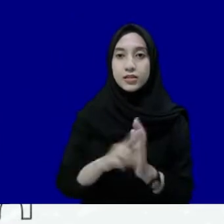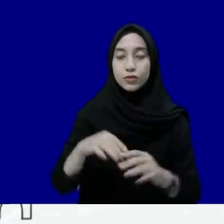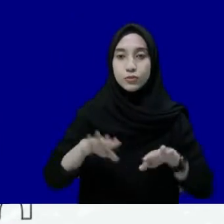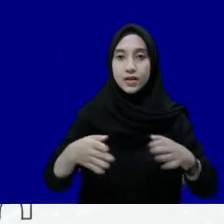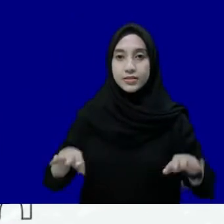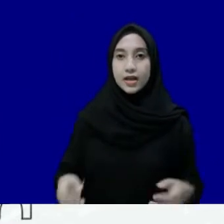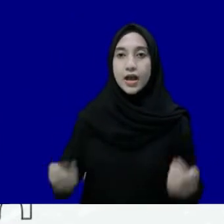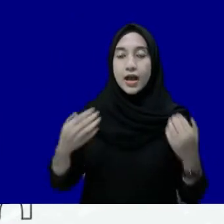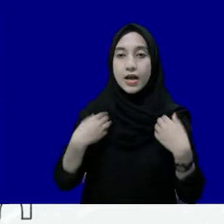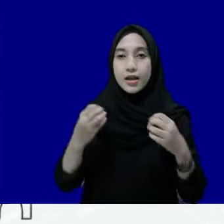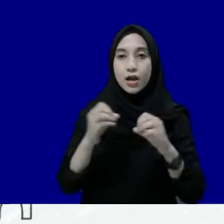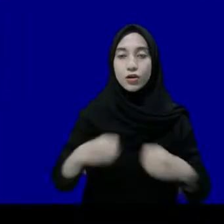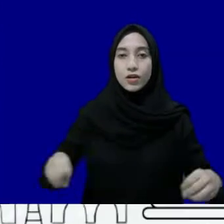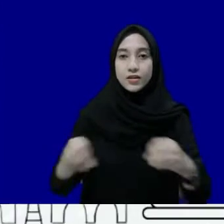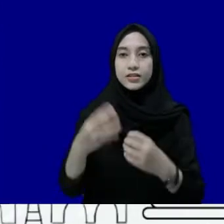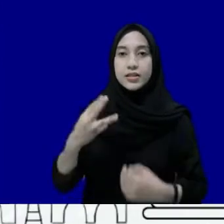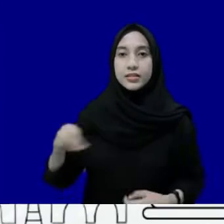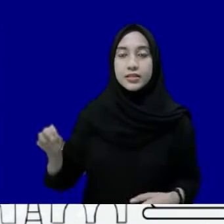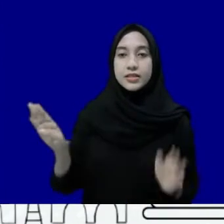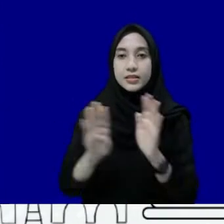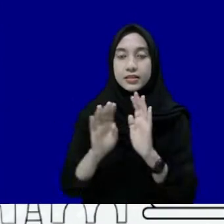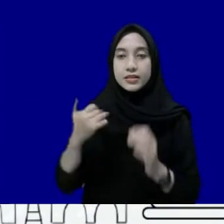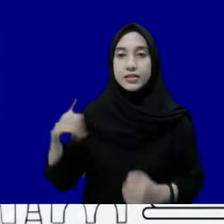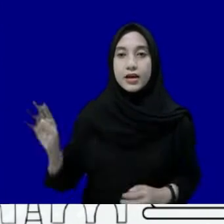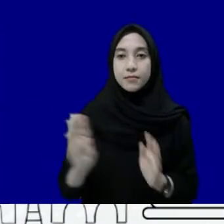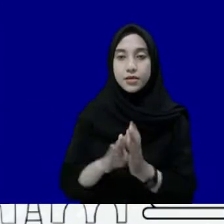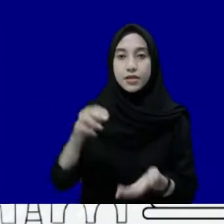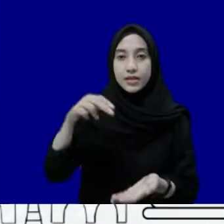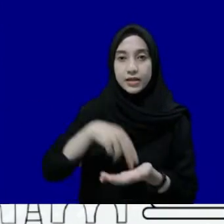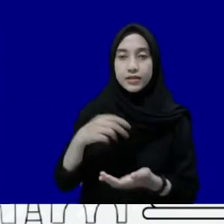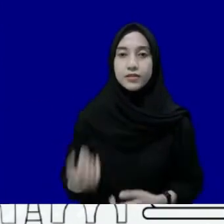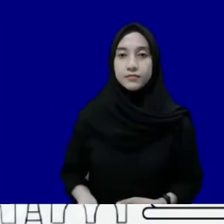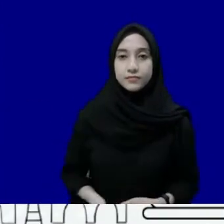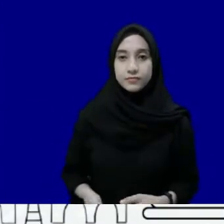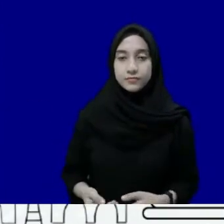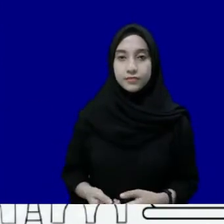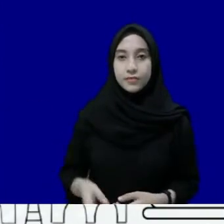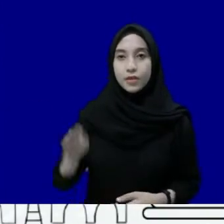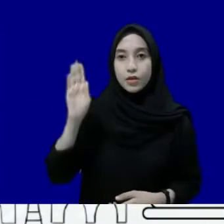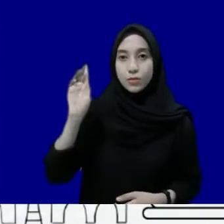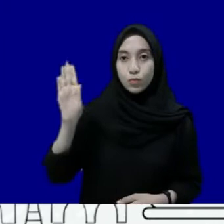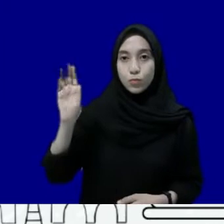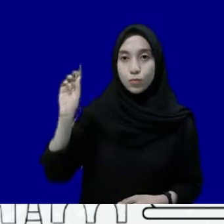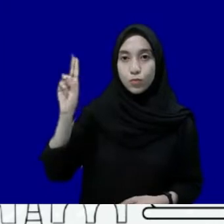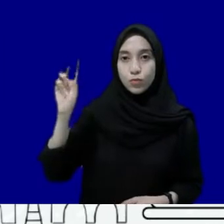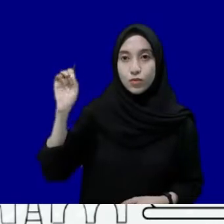organisasi yang berdiri sebagai bentuk kebangkitan semangat Sumpah Pemuda, yaitu Budi